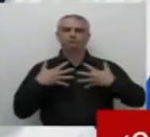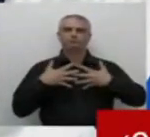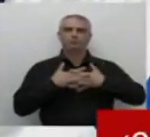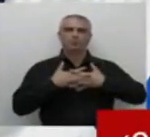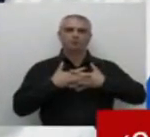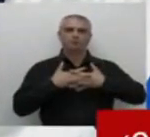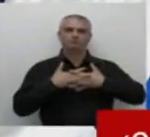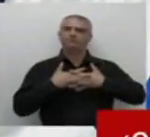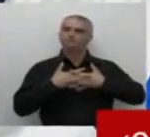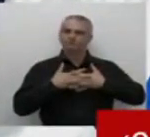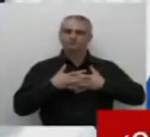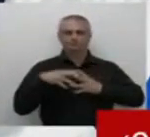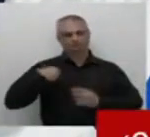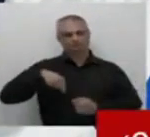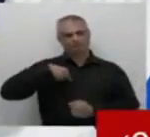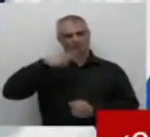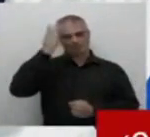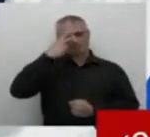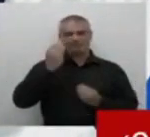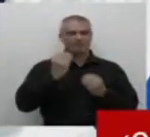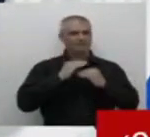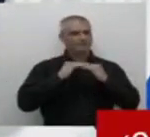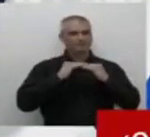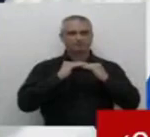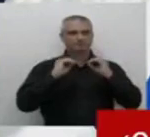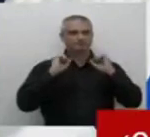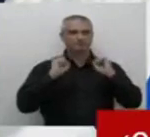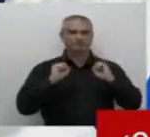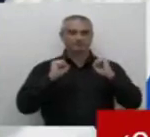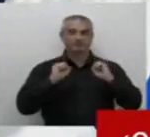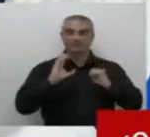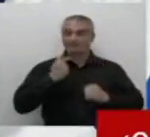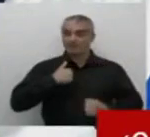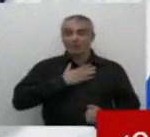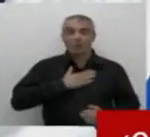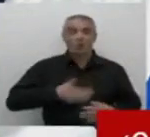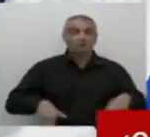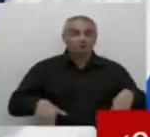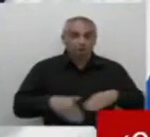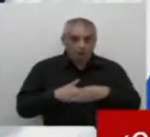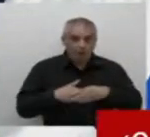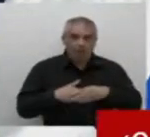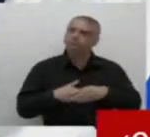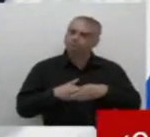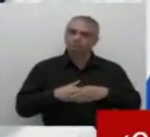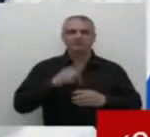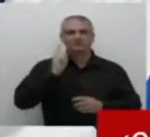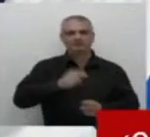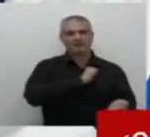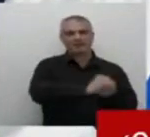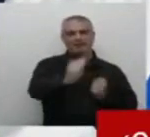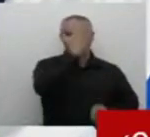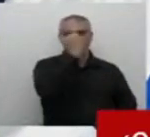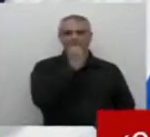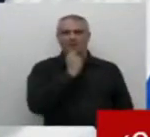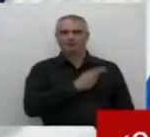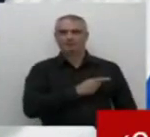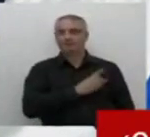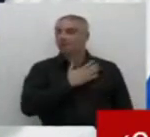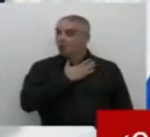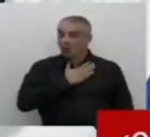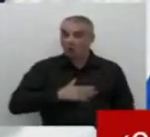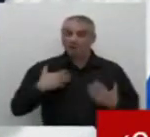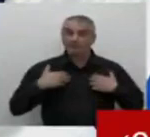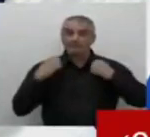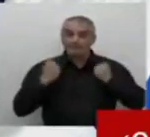كلنا على قلب رجل واحد ونفهم شيئا واحدا اذا اذا اردنا السلام